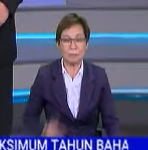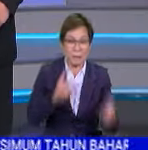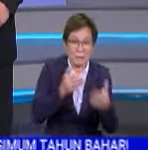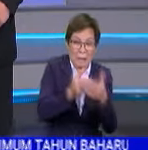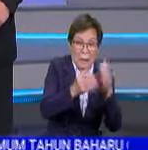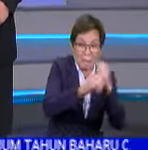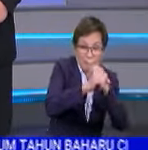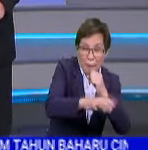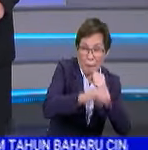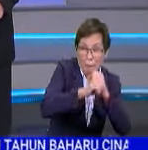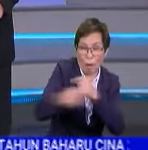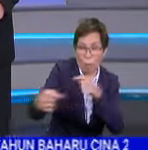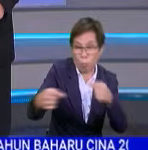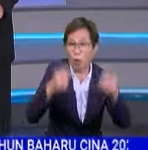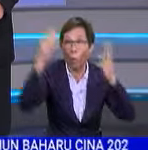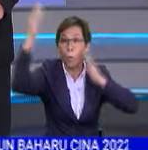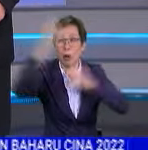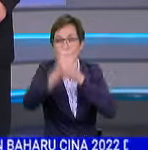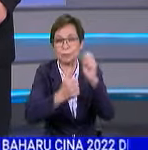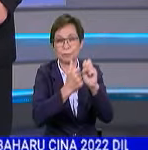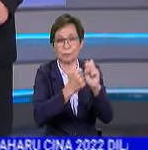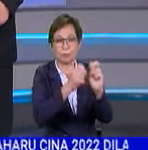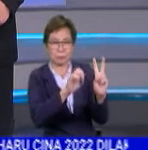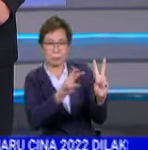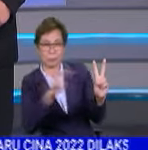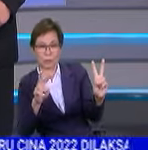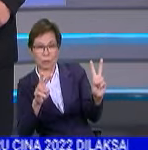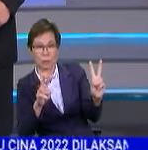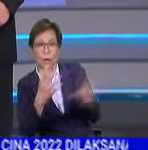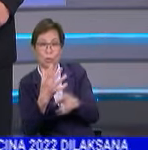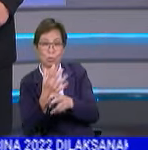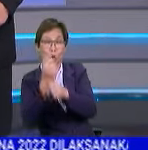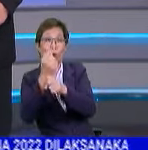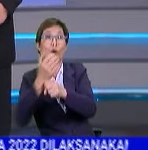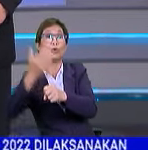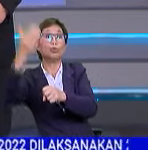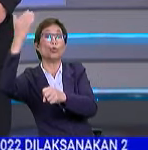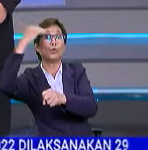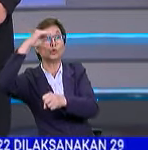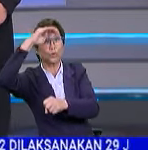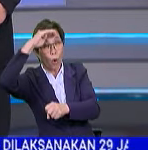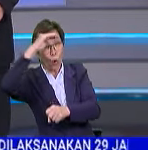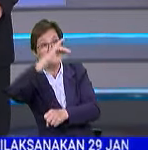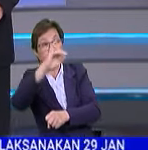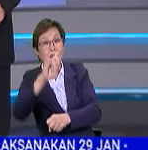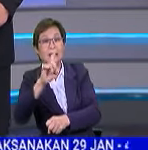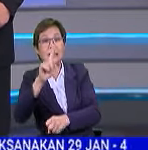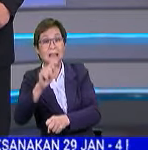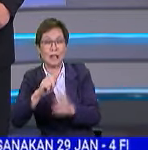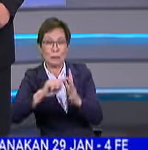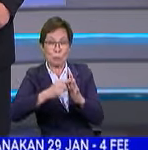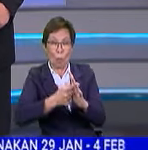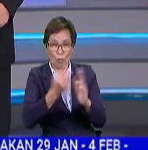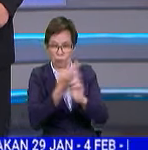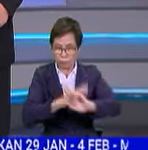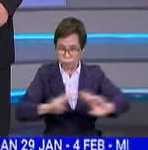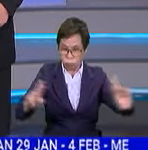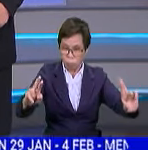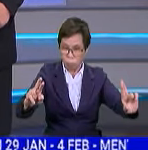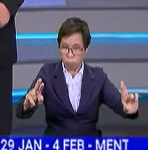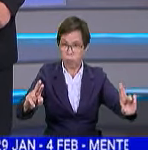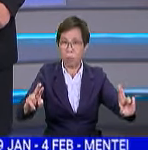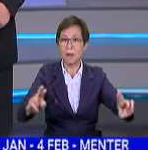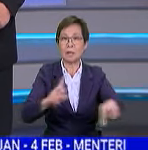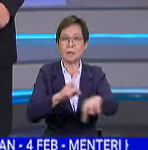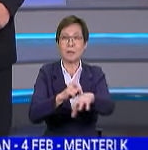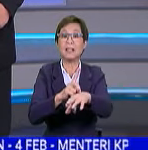Menjelang kempen Liga Malaysia 2022, juara bertahan Liga Super Johor Darul Ta'zim JDT memulakan persiapan pramusim